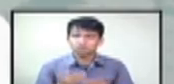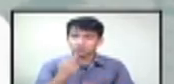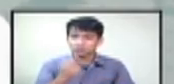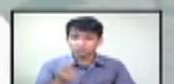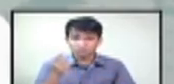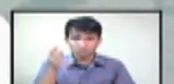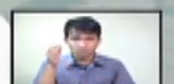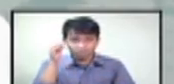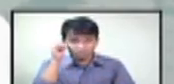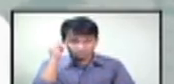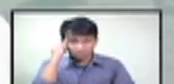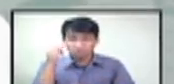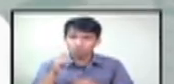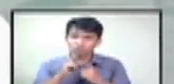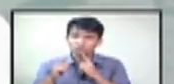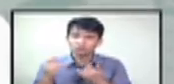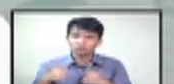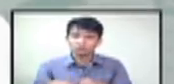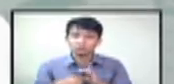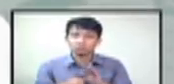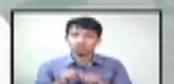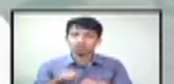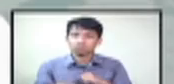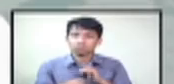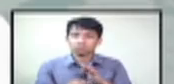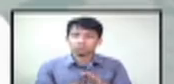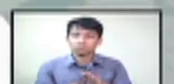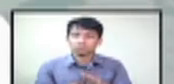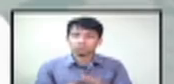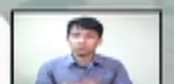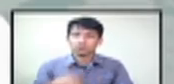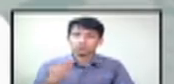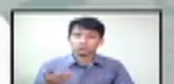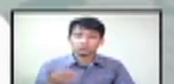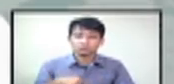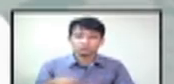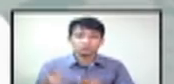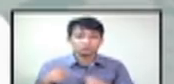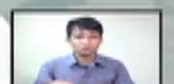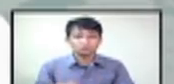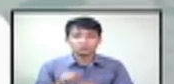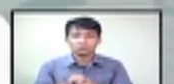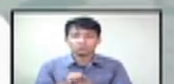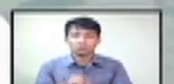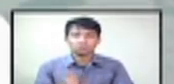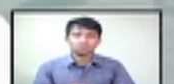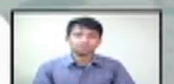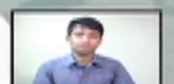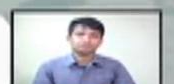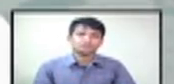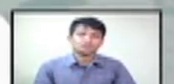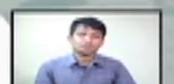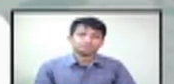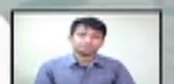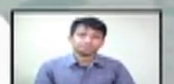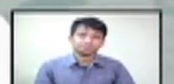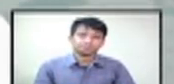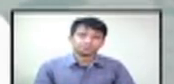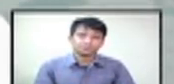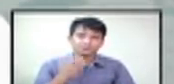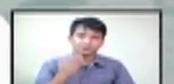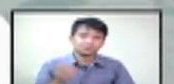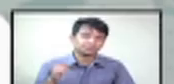po ang kausap natin. So, baka po by next week, andito na po sila. Okay, sir? Sir, marami po yung salamat, Sir